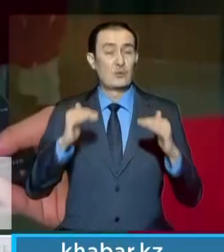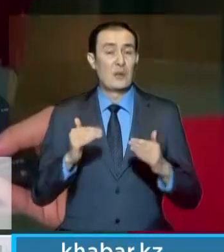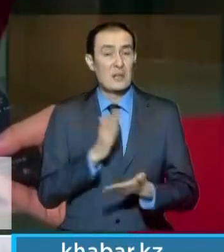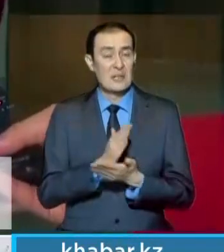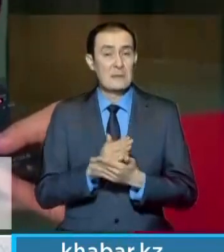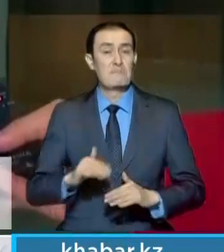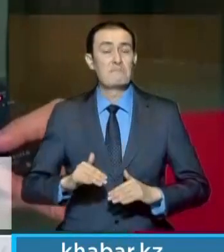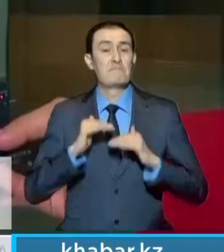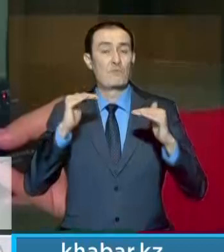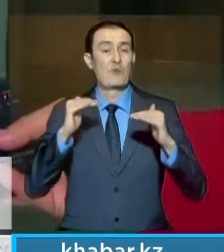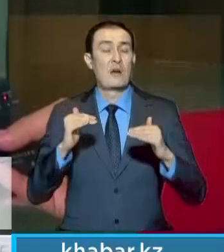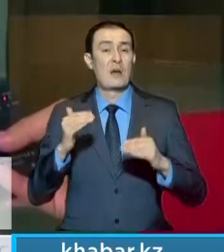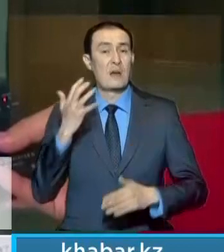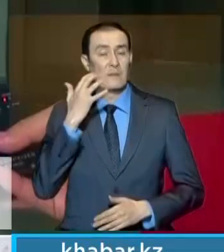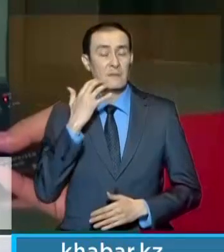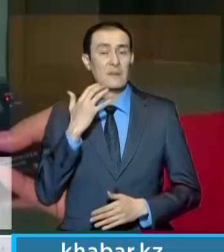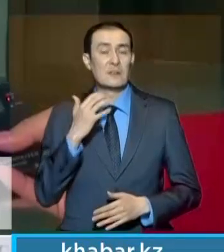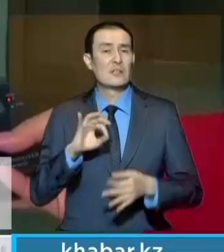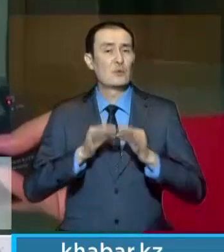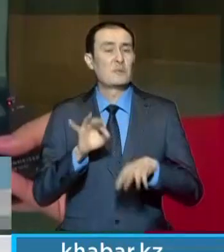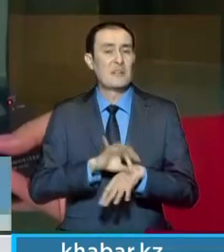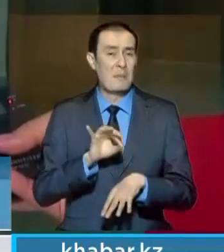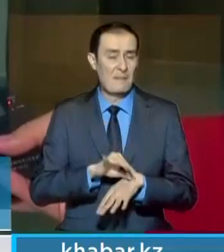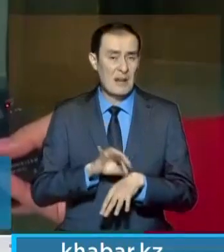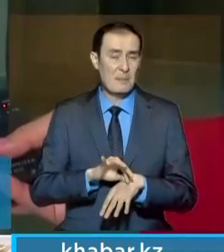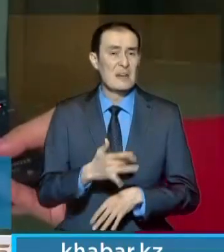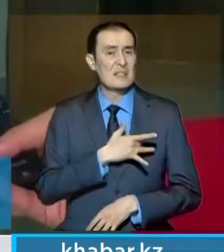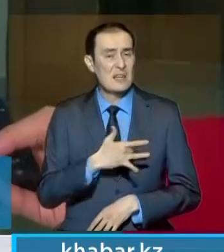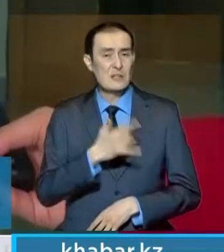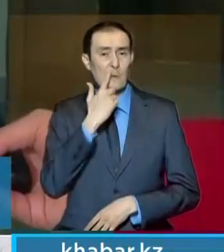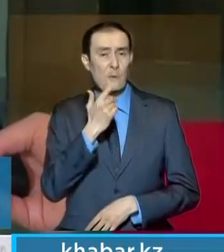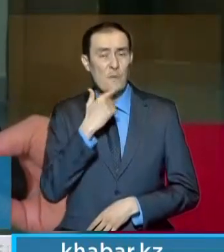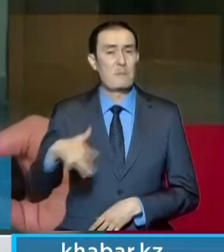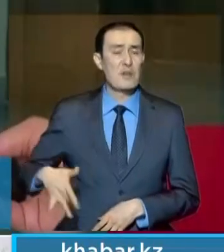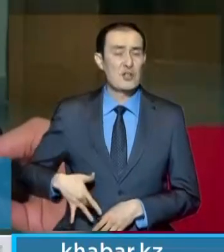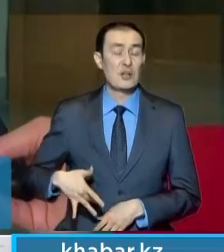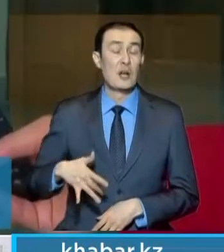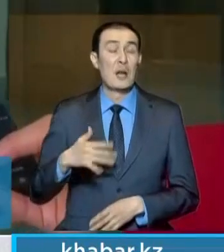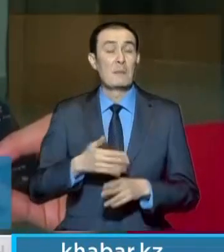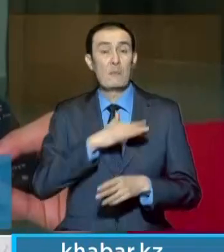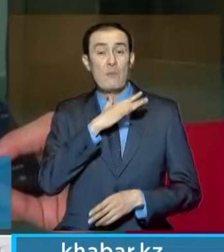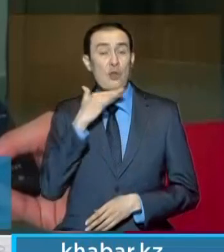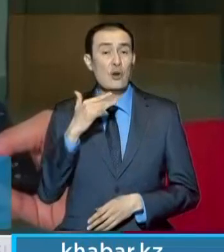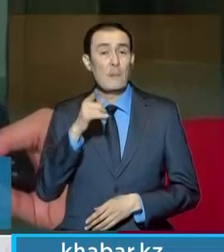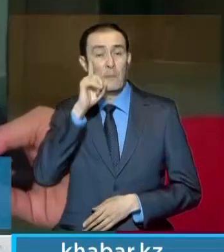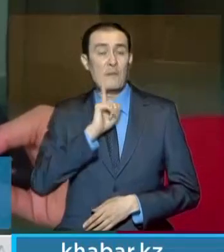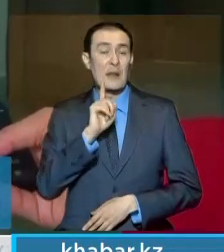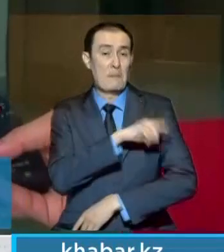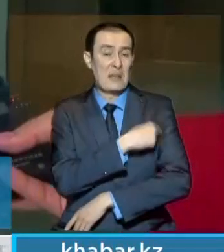рост беременных с серьезной экстрагенитальной патологией, заболевания сердца, крови, печени, почек. При многопрофильной